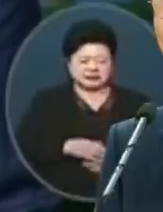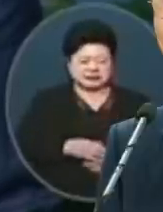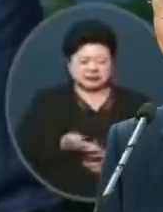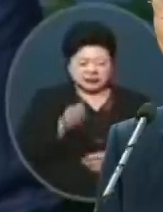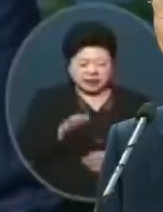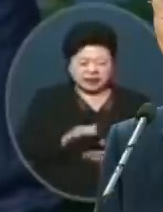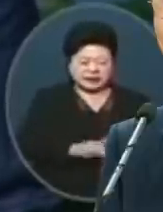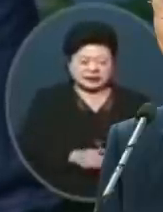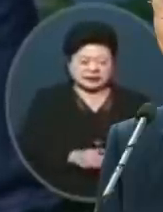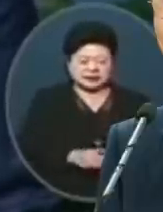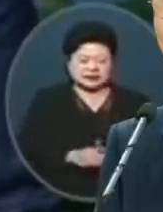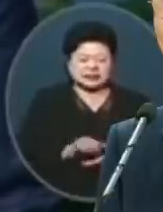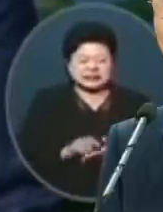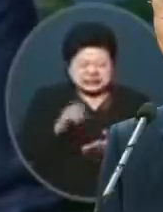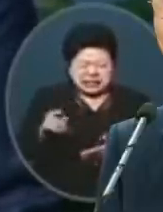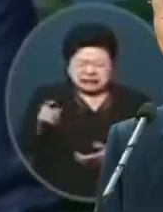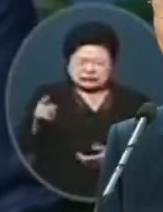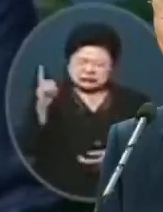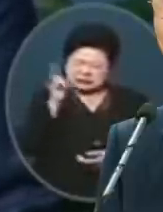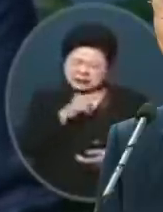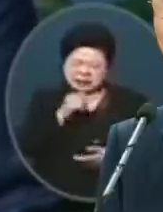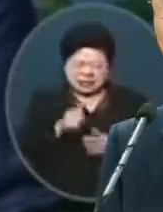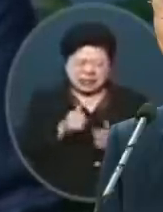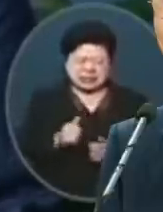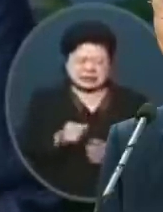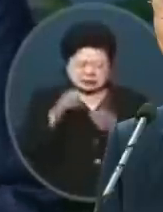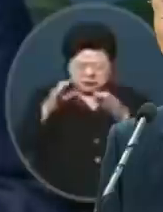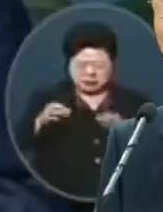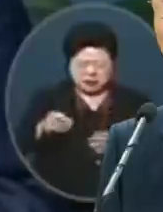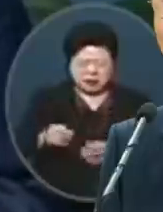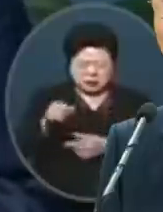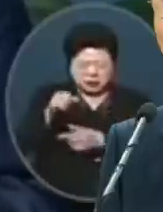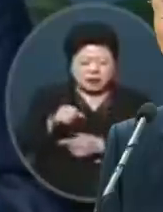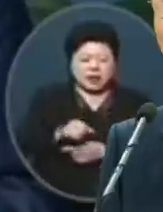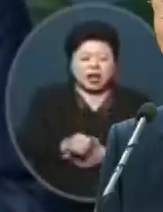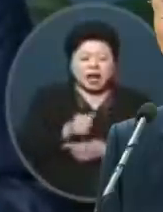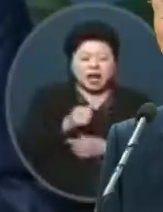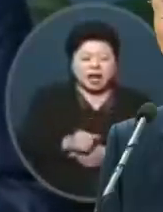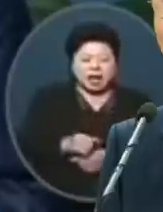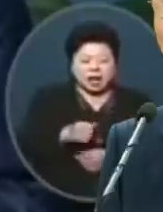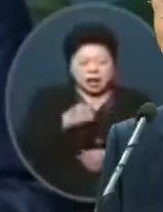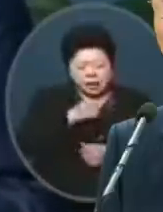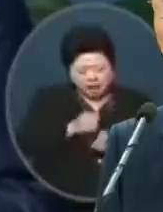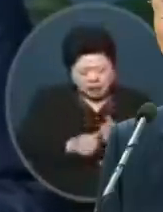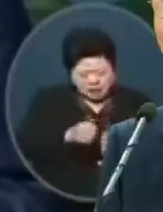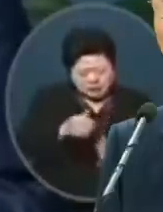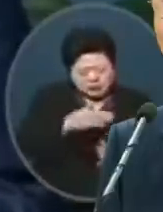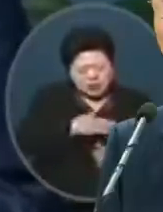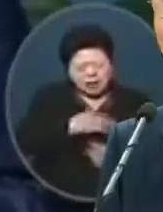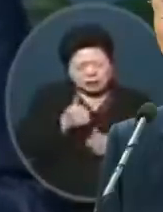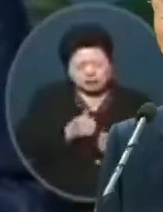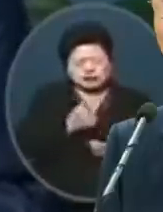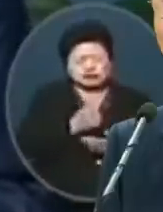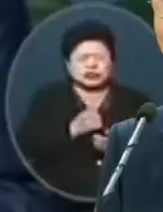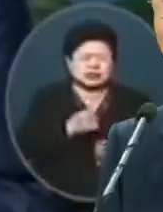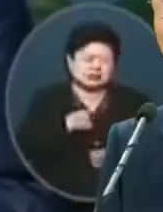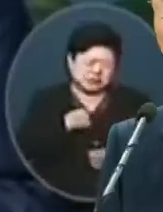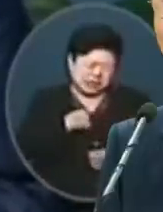그런데 이 세리는 하나님 앞에 고개를 못 들고 가슴을 치면서 하나님이여 나는 죽을